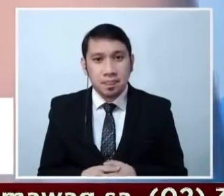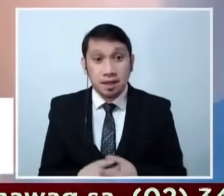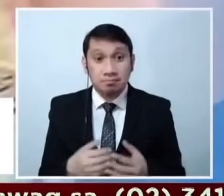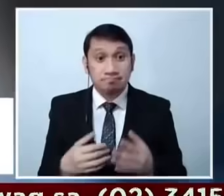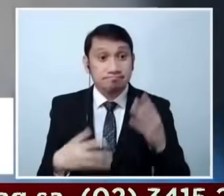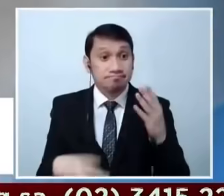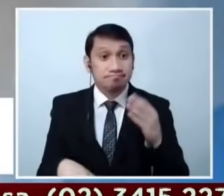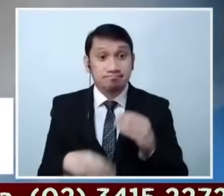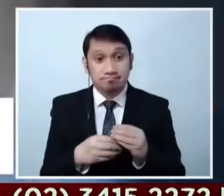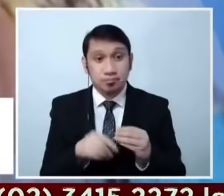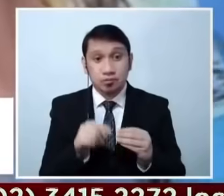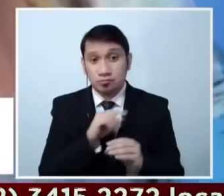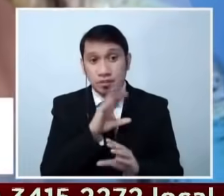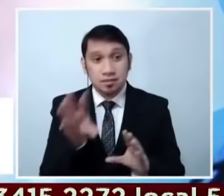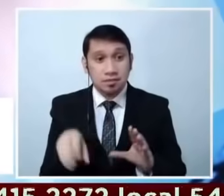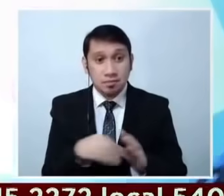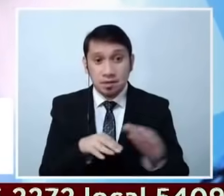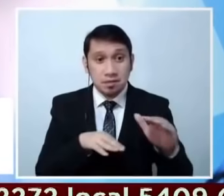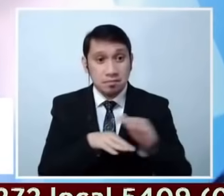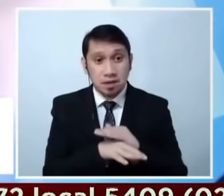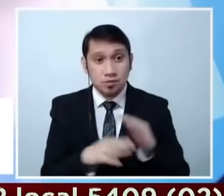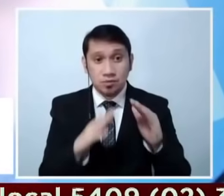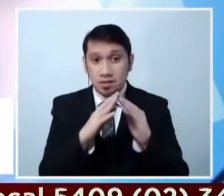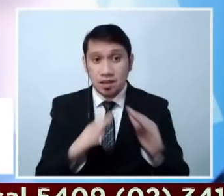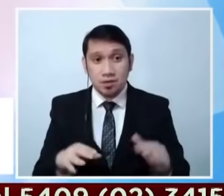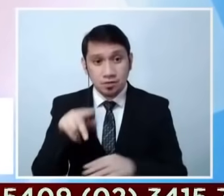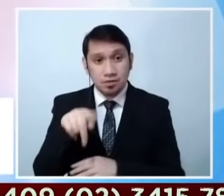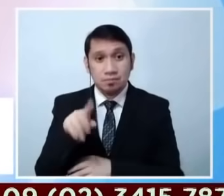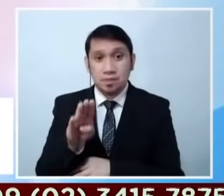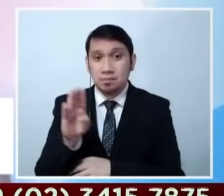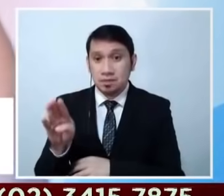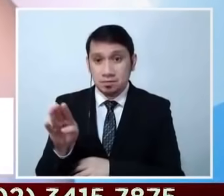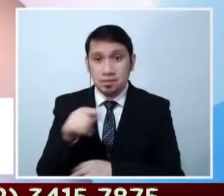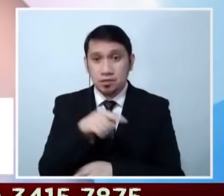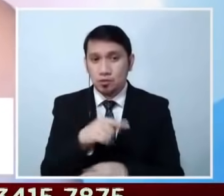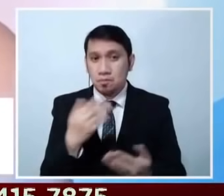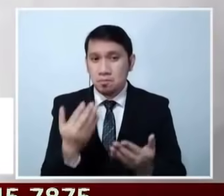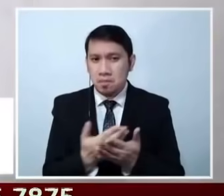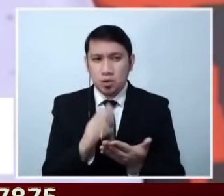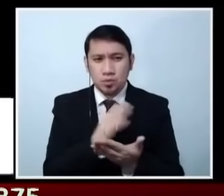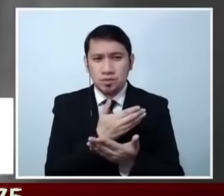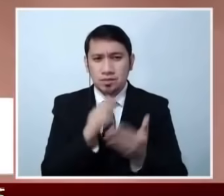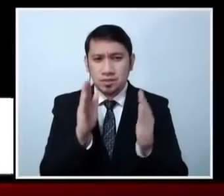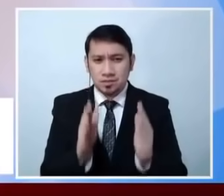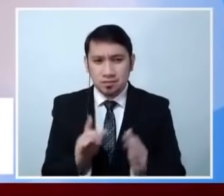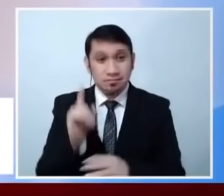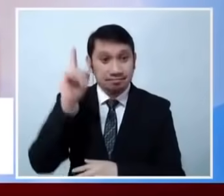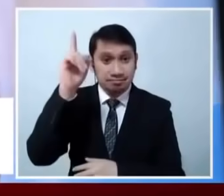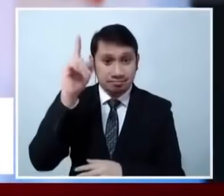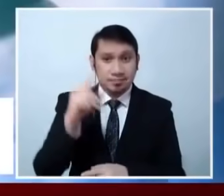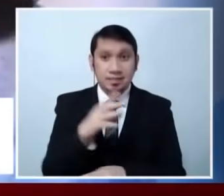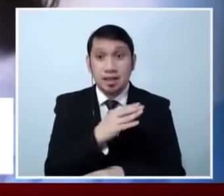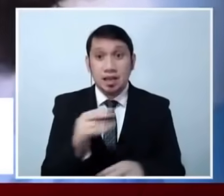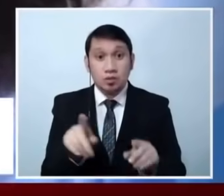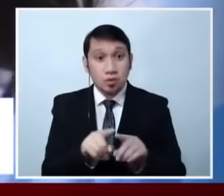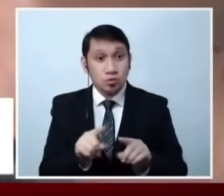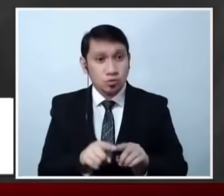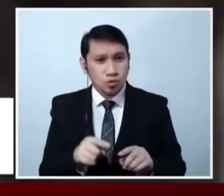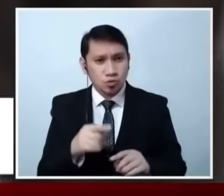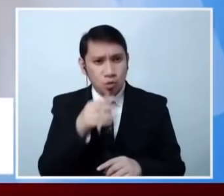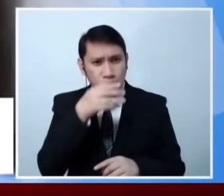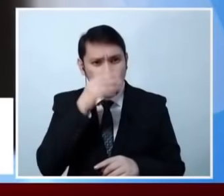Dagdag sa listahan ng celebrity housemates ang baguhang singer na si Angie Salvacion, ang komedyanteng si TJ